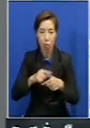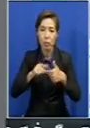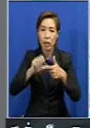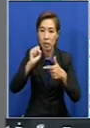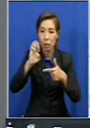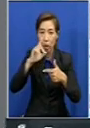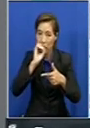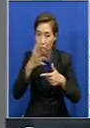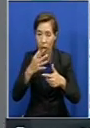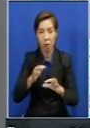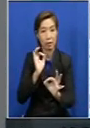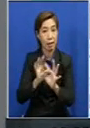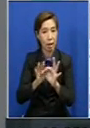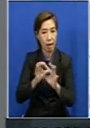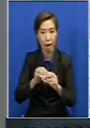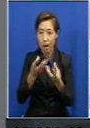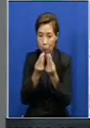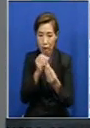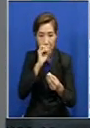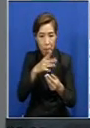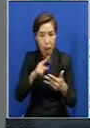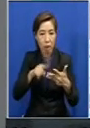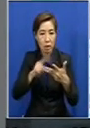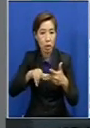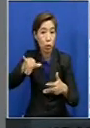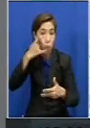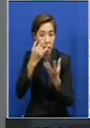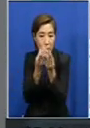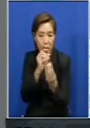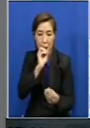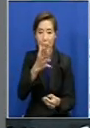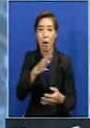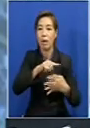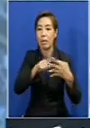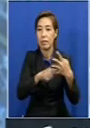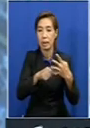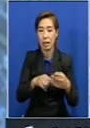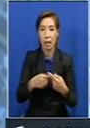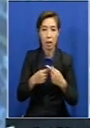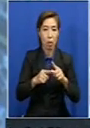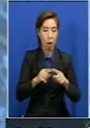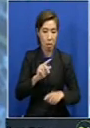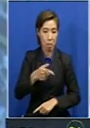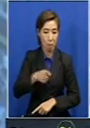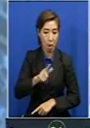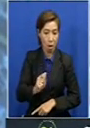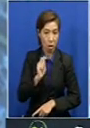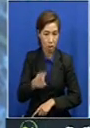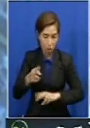ปิดบัญชีธนาคารเว็บไซต์พนันและ4ปกปิดหมายเลขโทรศัพท์ครับ ครับแล้วก็ไปพบนะครับว่ากลุ่มพนัน